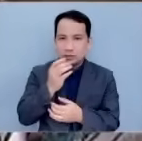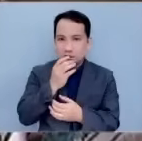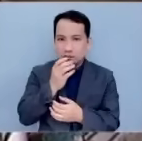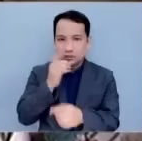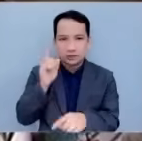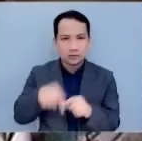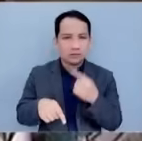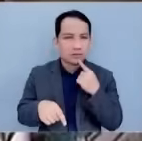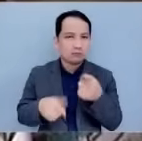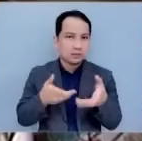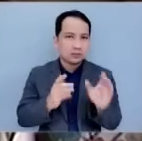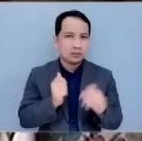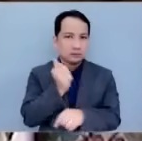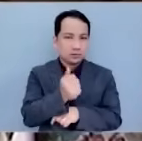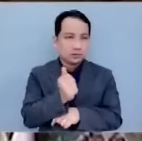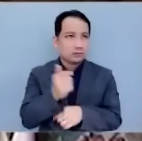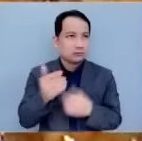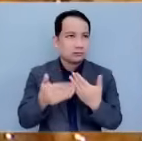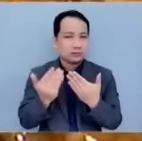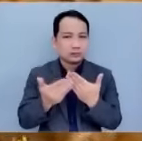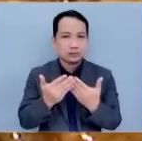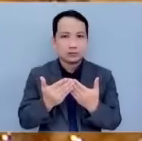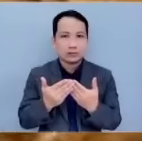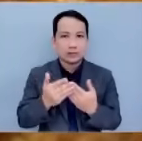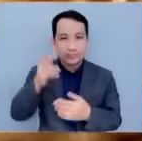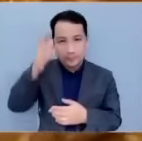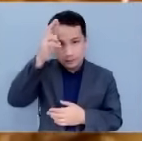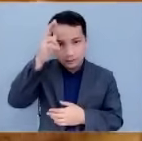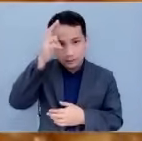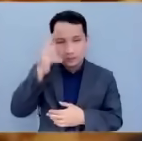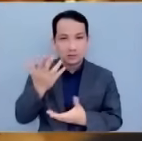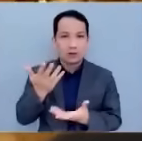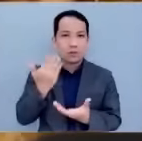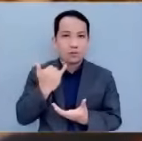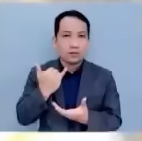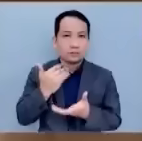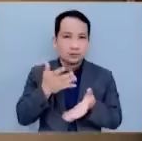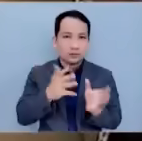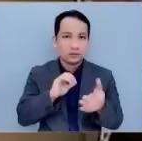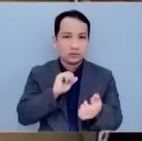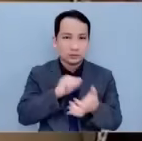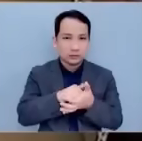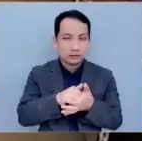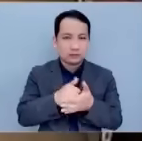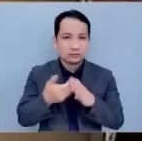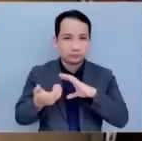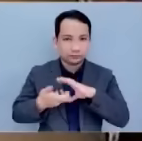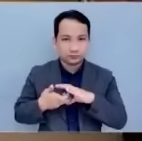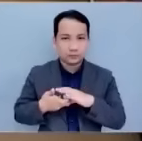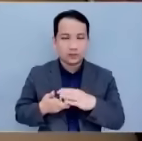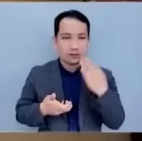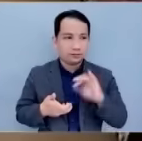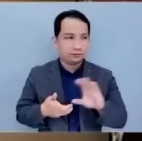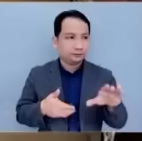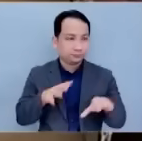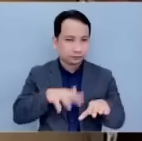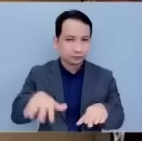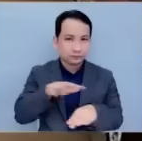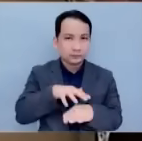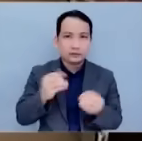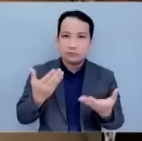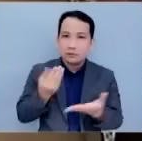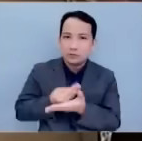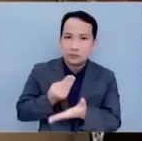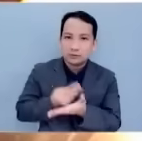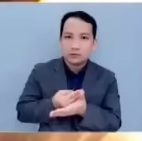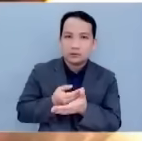pwedeng alisin nilang basta mga putahing may manok, lalo't patok ito sa kanilang mga customer. Siyempre, halos wala na kaming kikitain, ulilitang